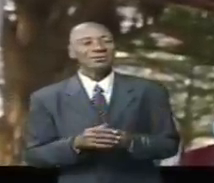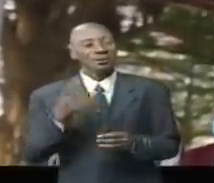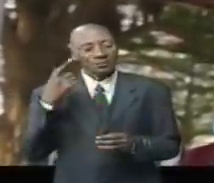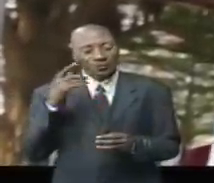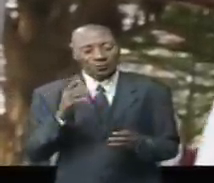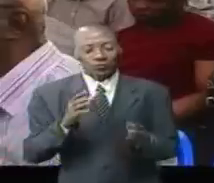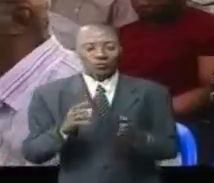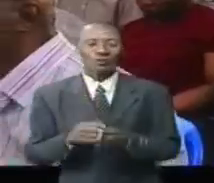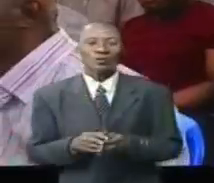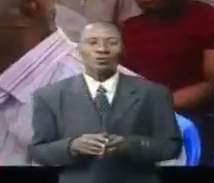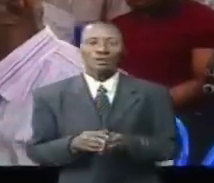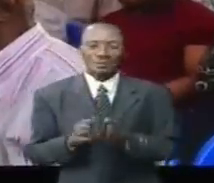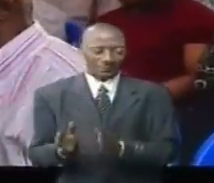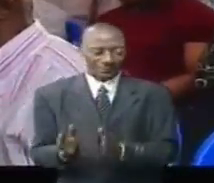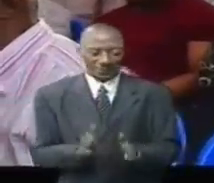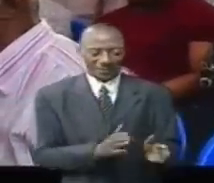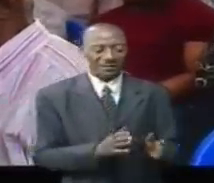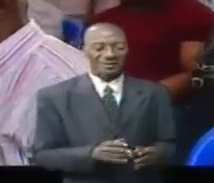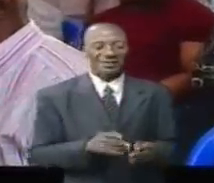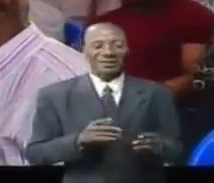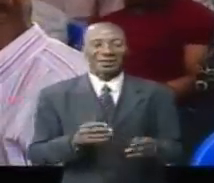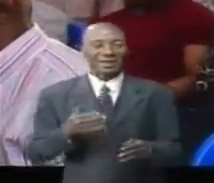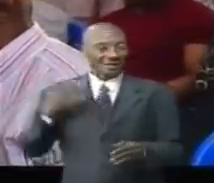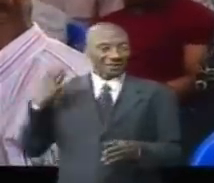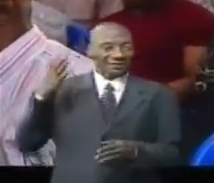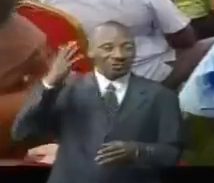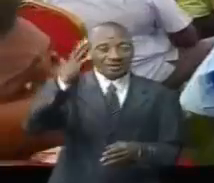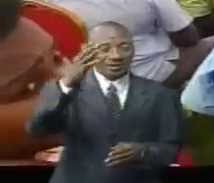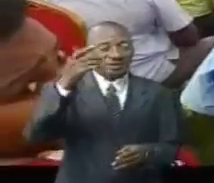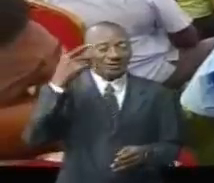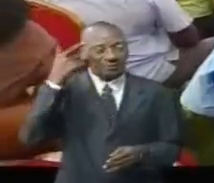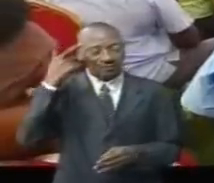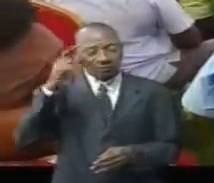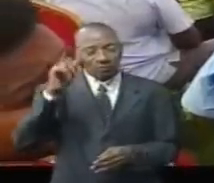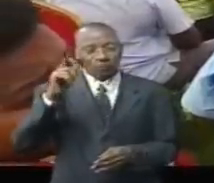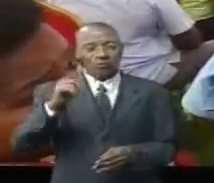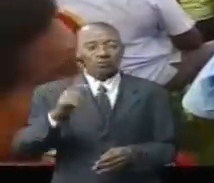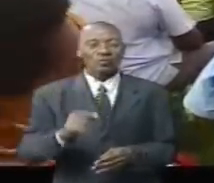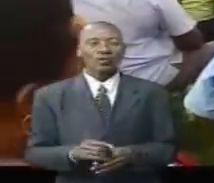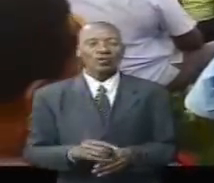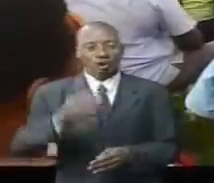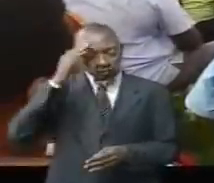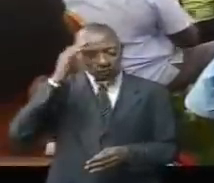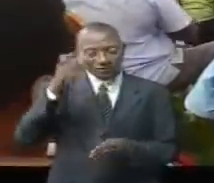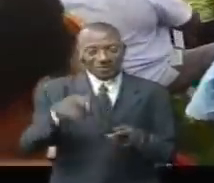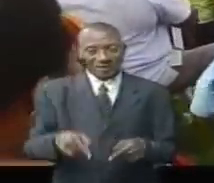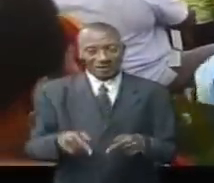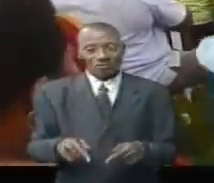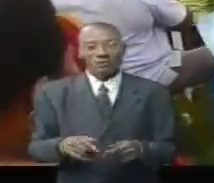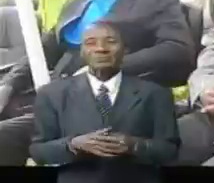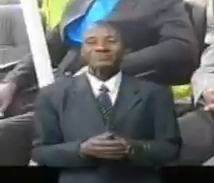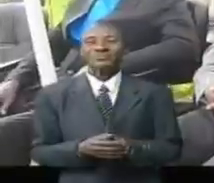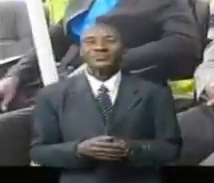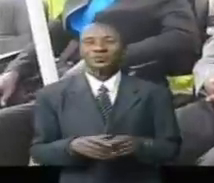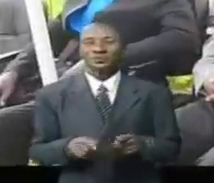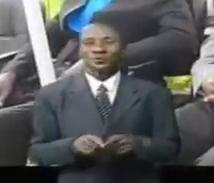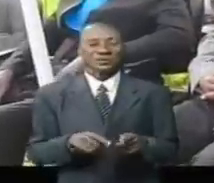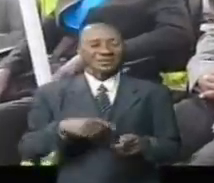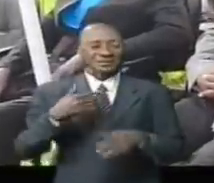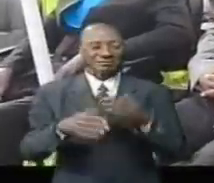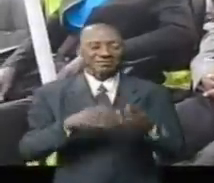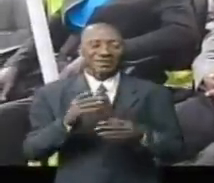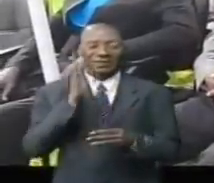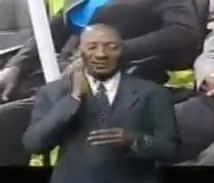instituts d'enseignement supérieur en RDC ont trois missions, l'enseignement, la recherche et les services à la nation, n'est-ce pas? Mais aussi, nous